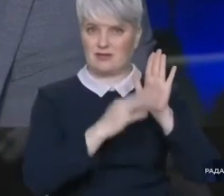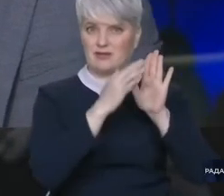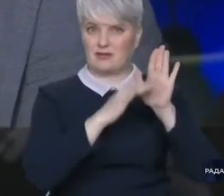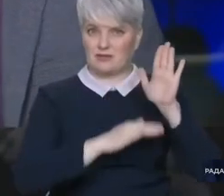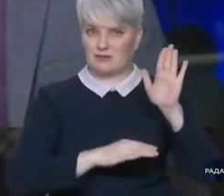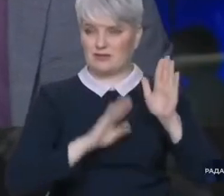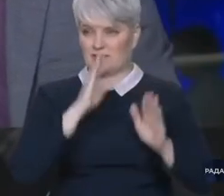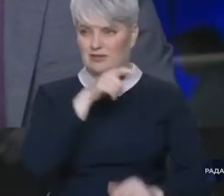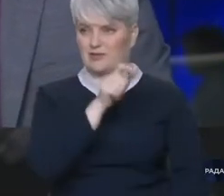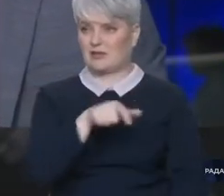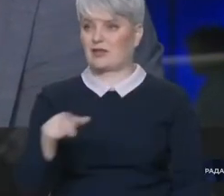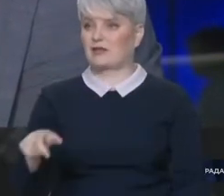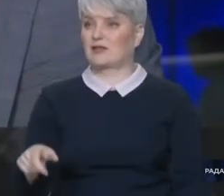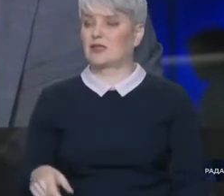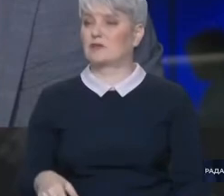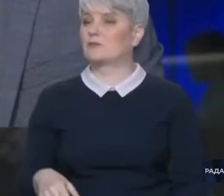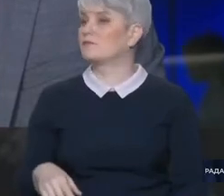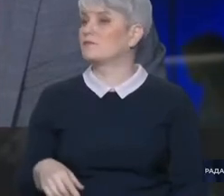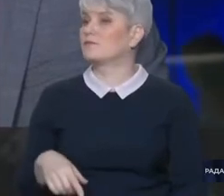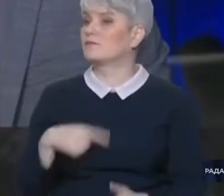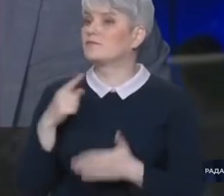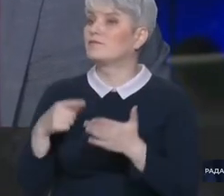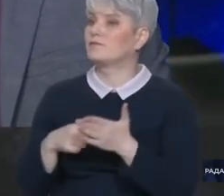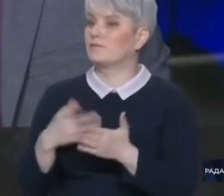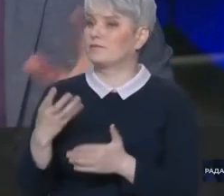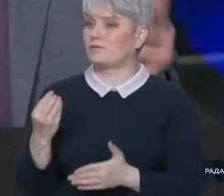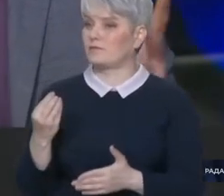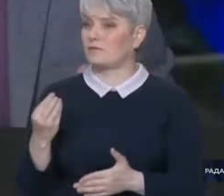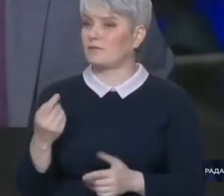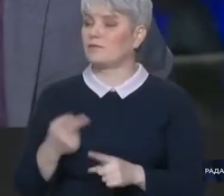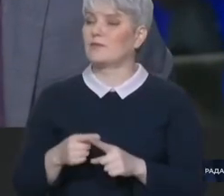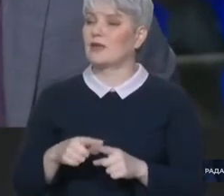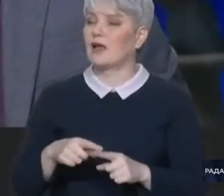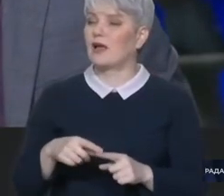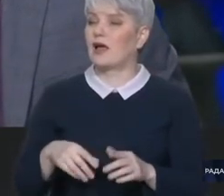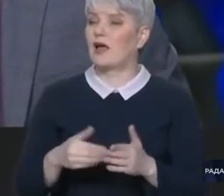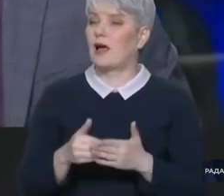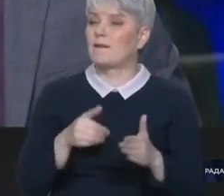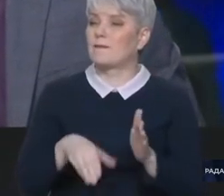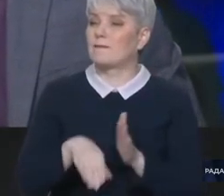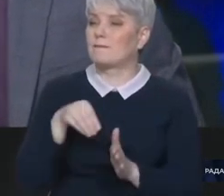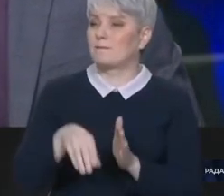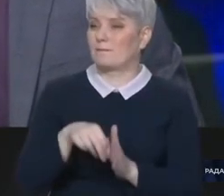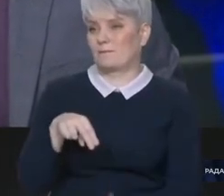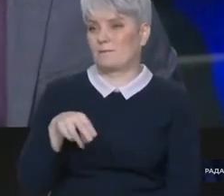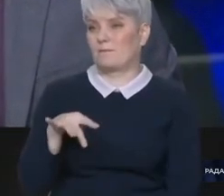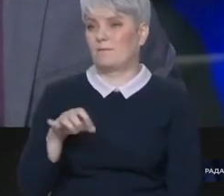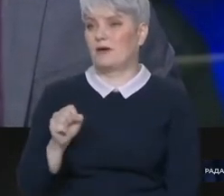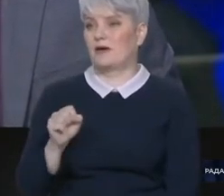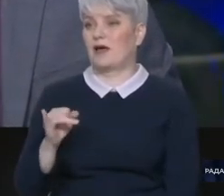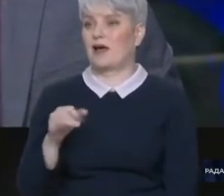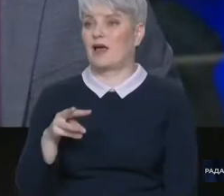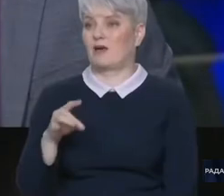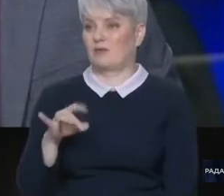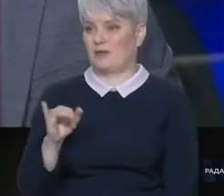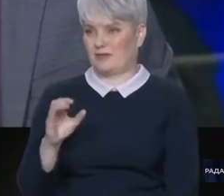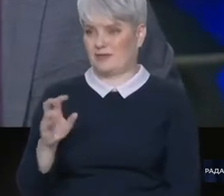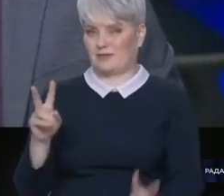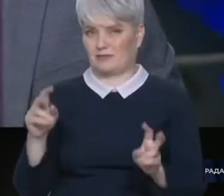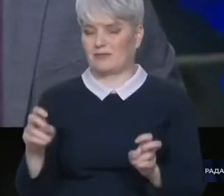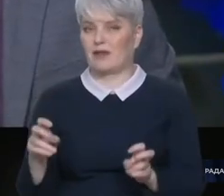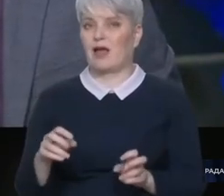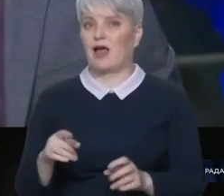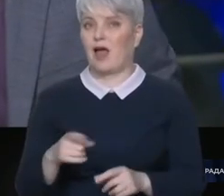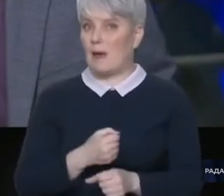списків. Пане Іване, ну давайте все ж таки ще раз про ці так звані праймеріс, це, здається, так називається. Чи примушували окупанти